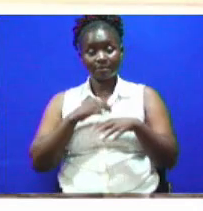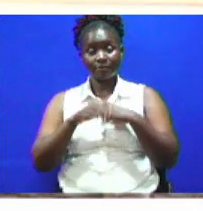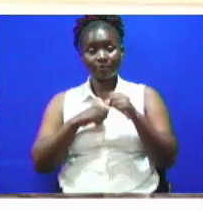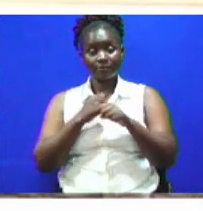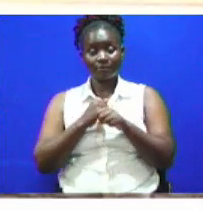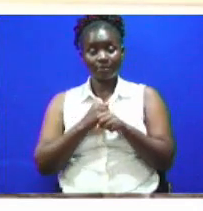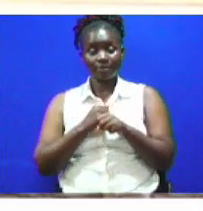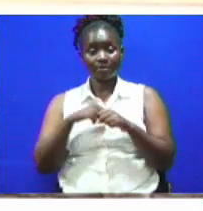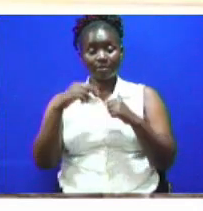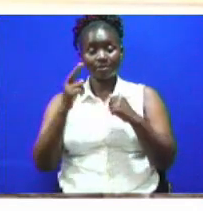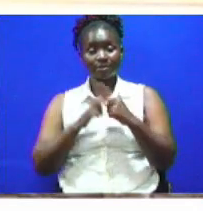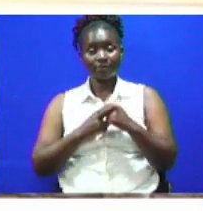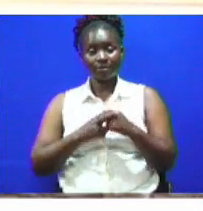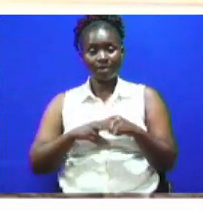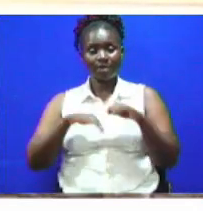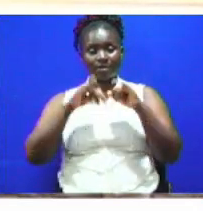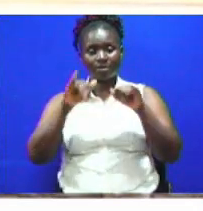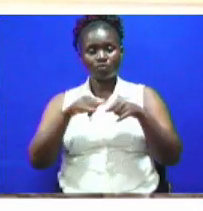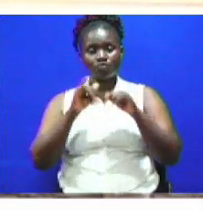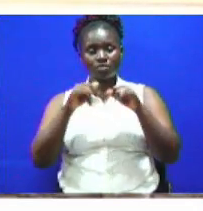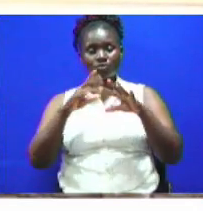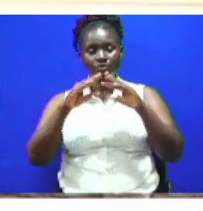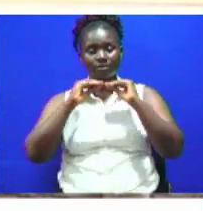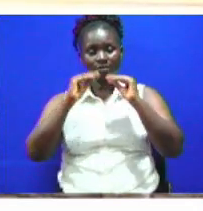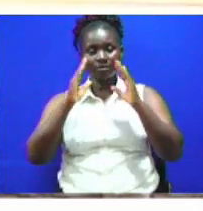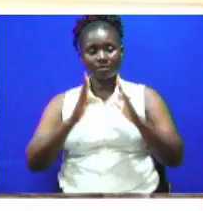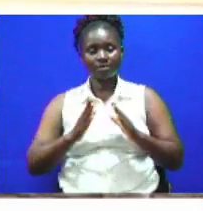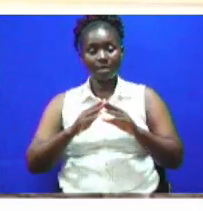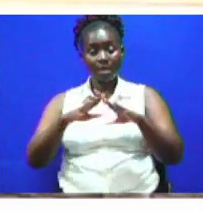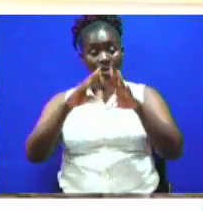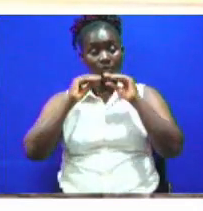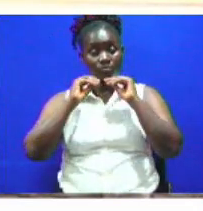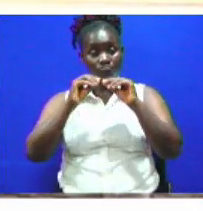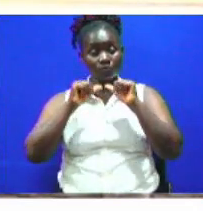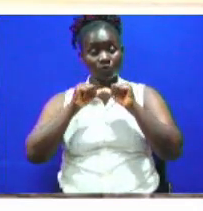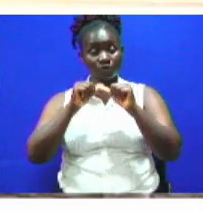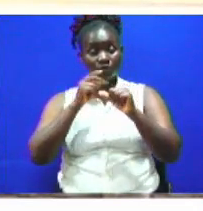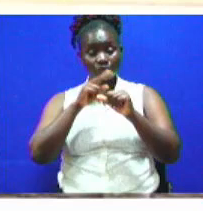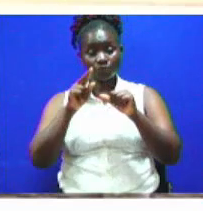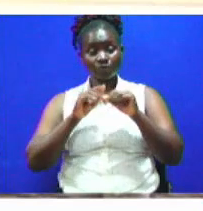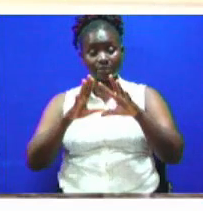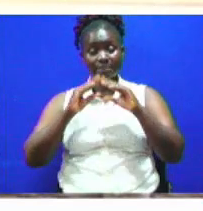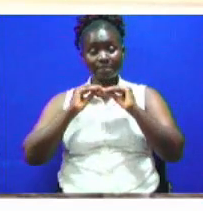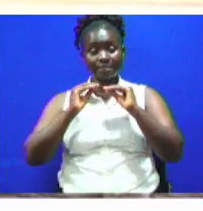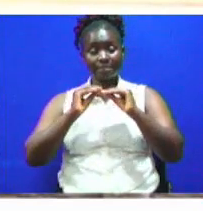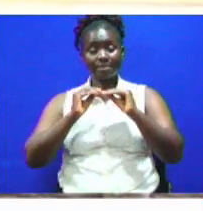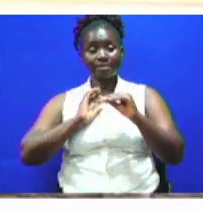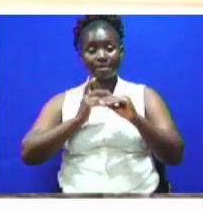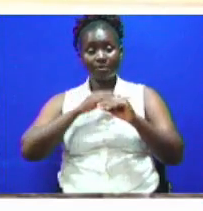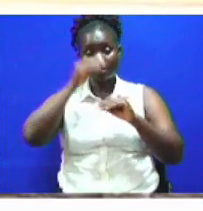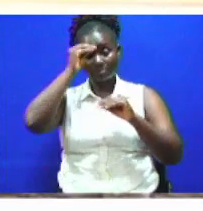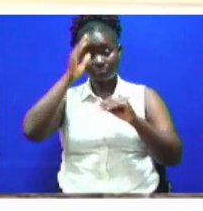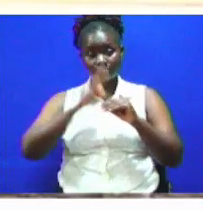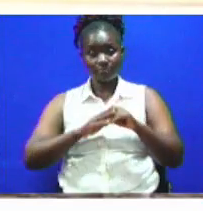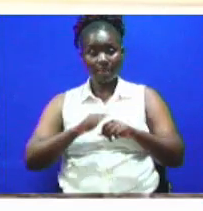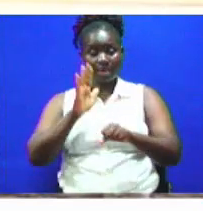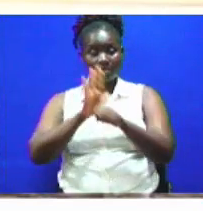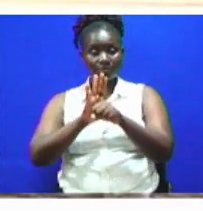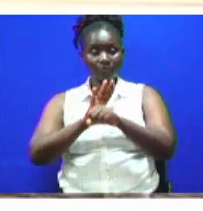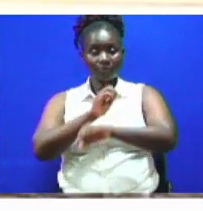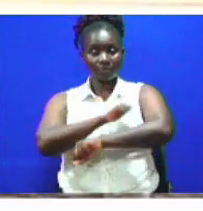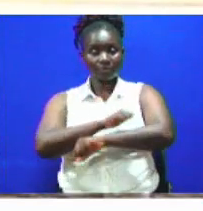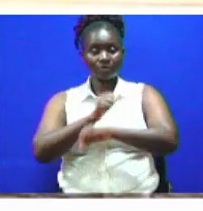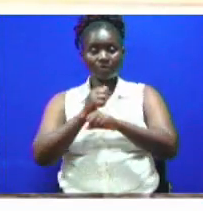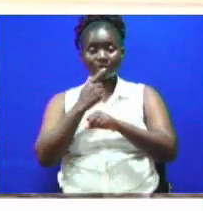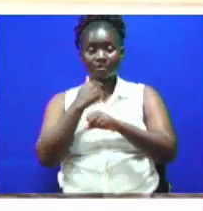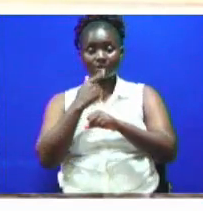abali mwabagen bagende kosomia abana baitu na kubwa mono chikap chiri chikororekana singe chikuru chininge none ke ronde ground na bakonyara bago tebana